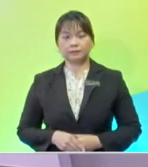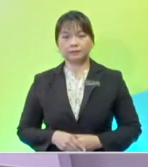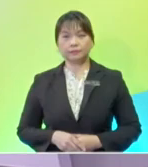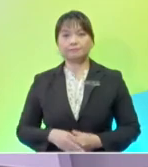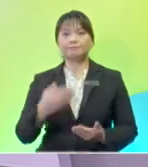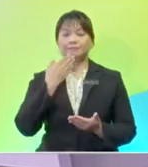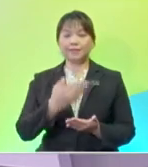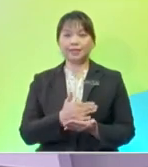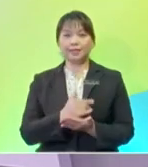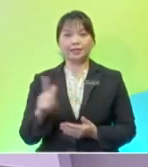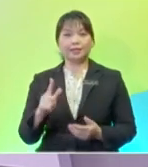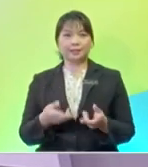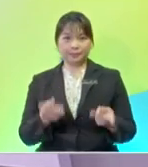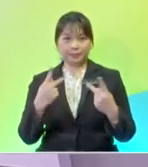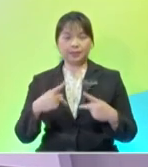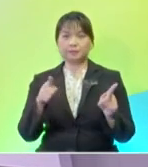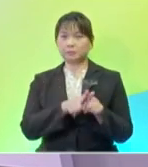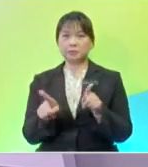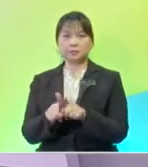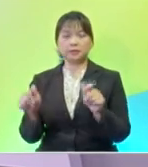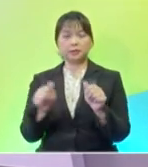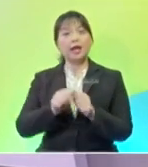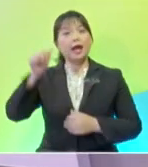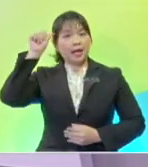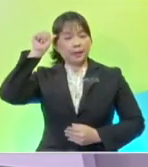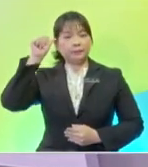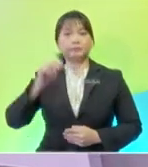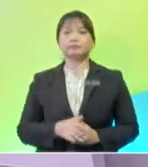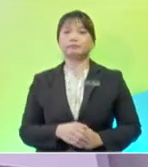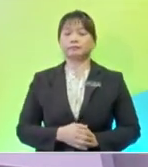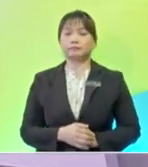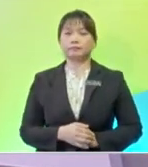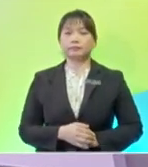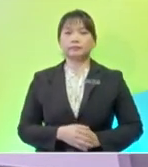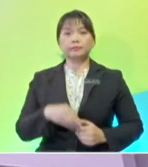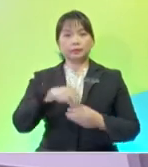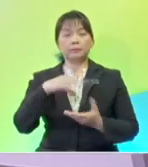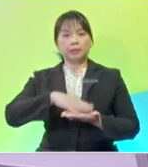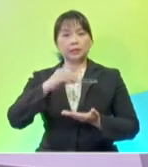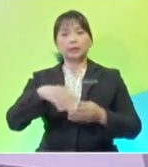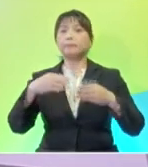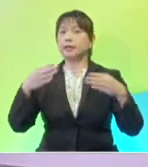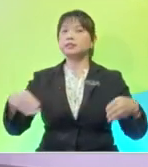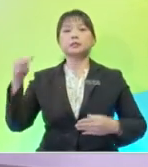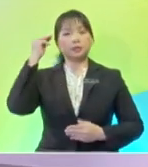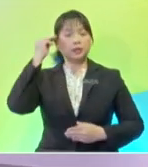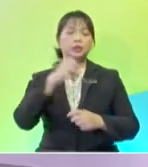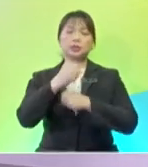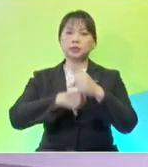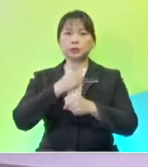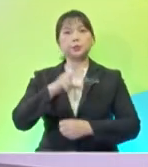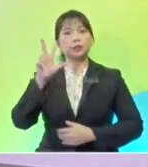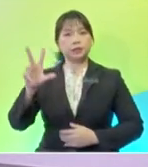kembali bersama saya Aiman Sufyan ajma dalam slot pendidikan khas mata pelajaran bahasa Melayu tahun 3